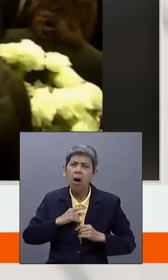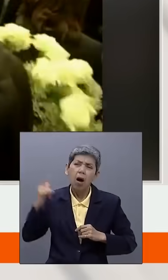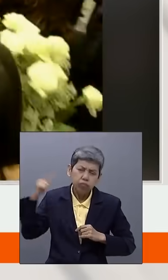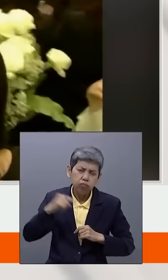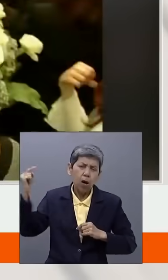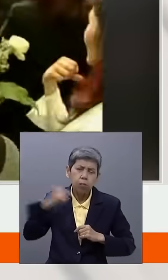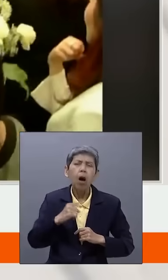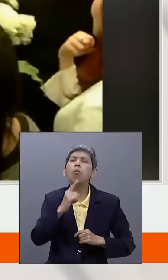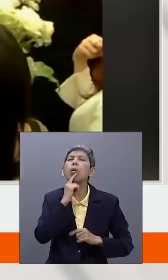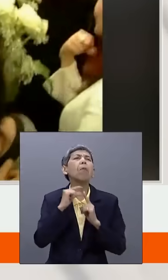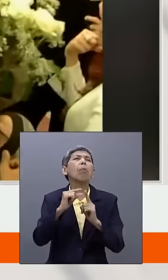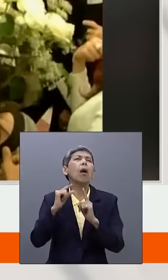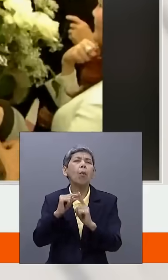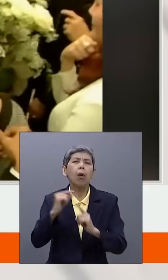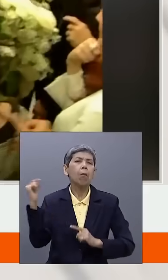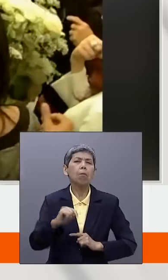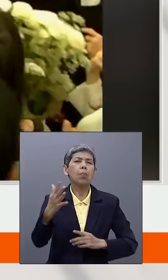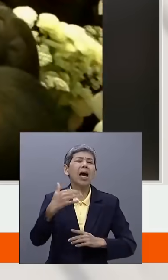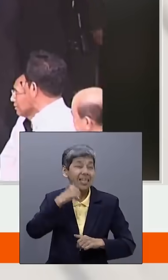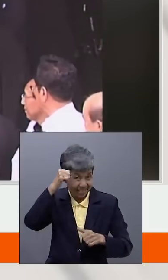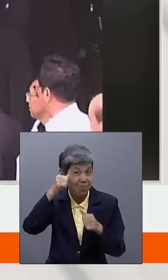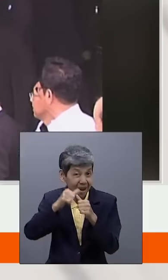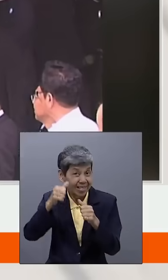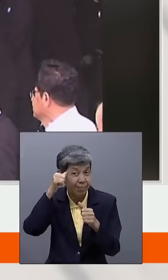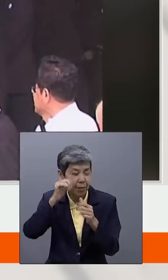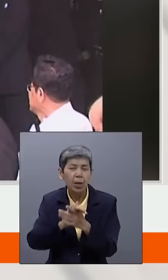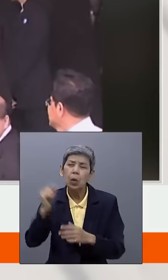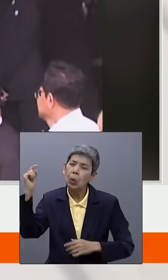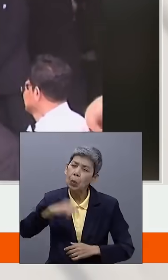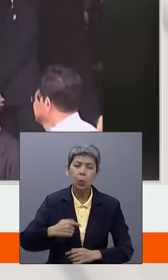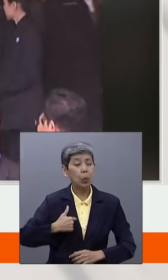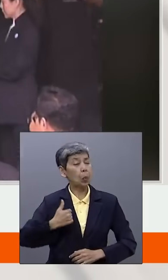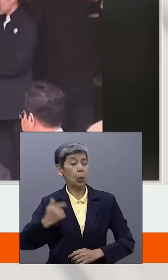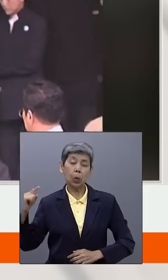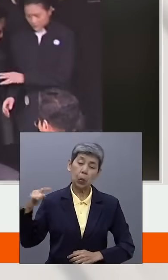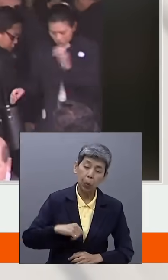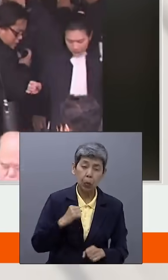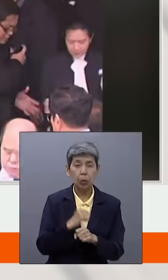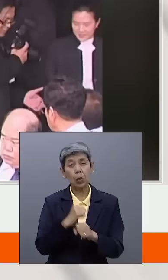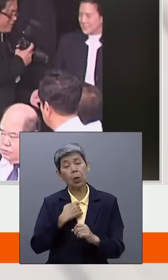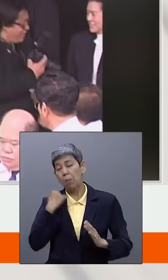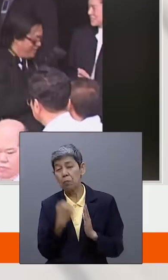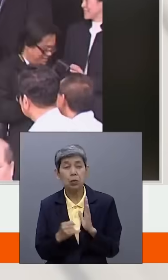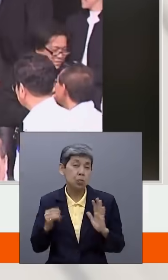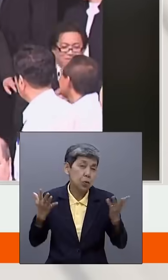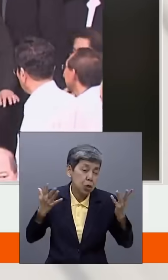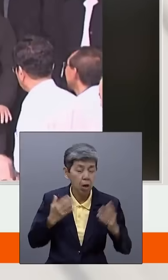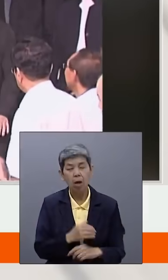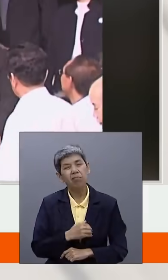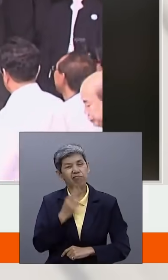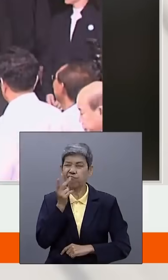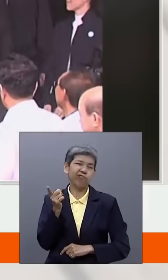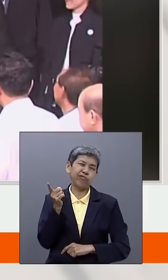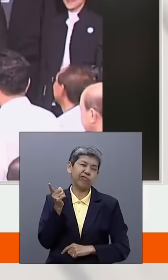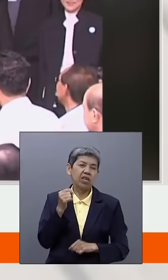เรื่องมาครับจำได้ใช่ไหมครับกลับบ้านแบบเท่ๆรถแห่ไม่มีความผิดถ้าแบบนั้น